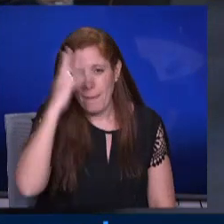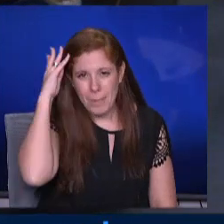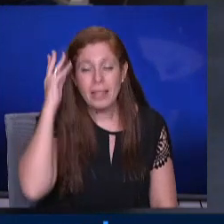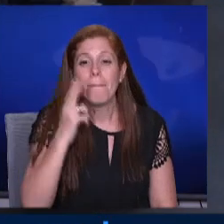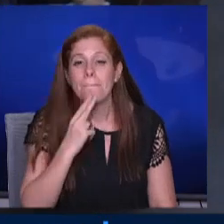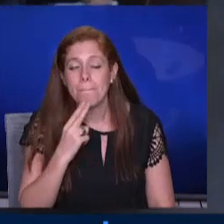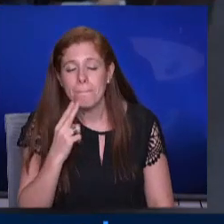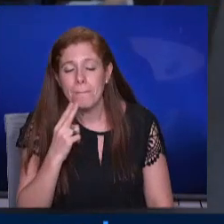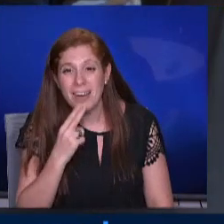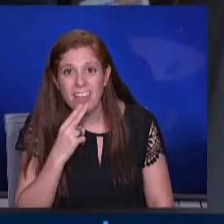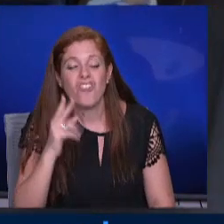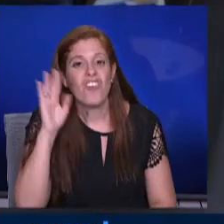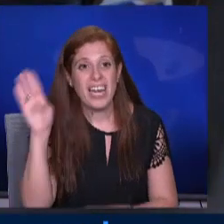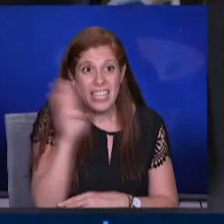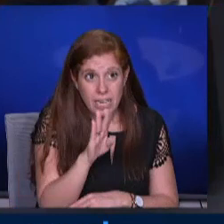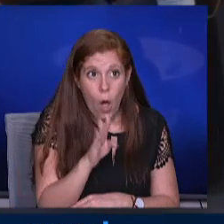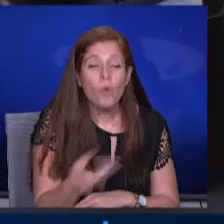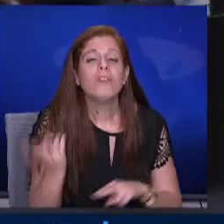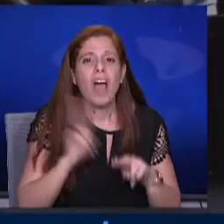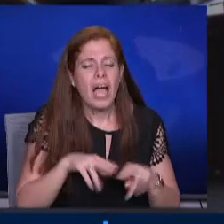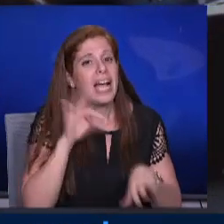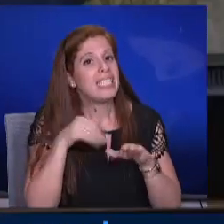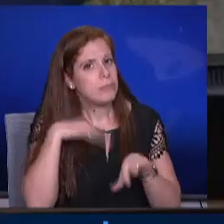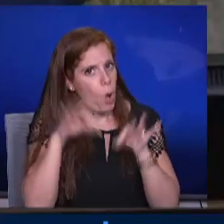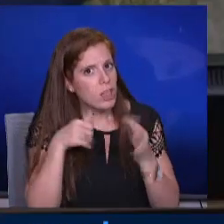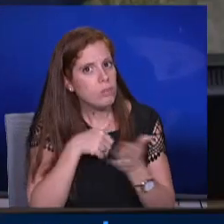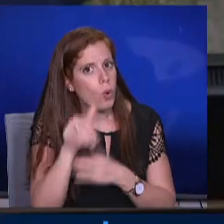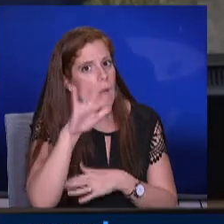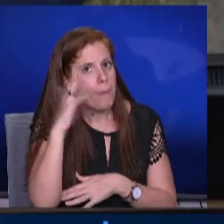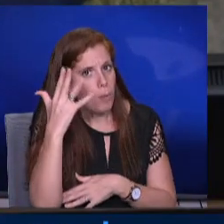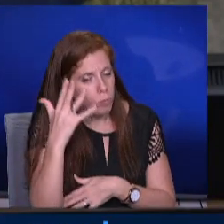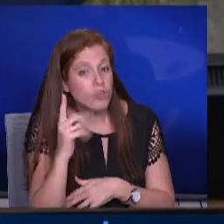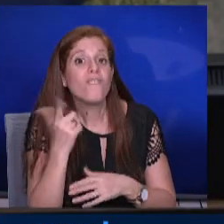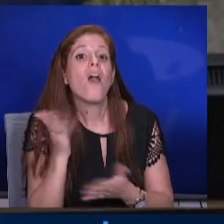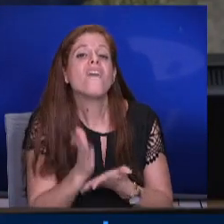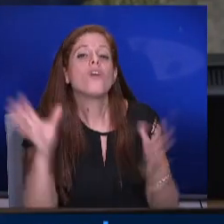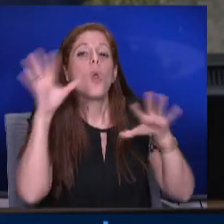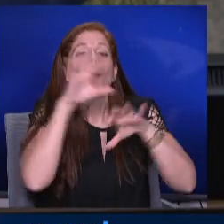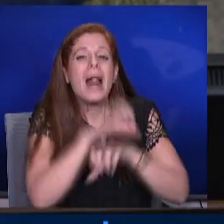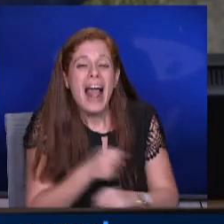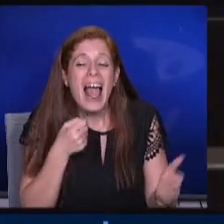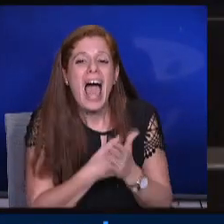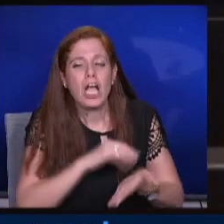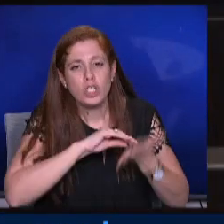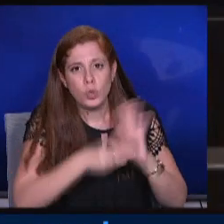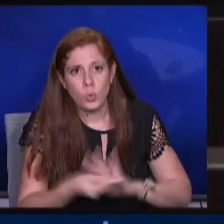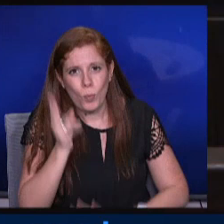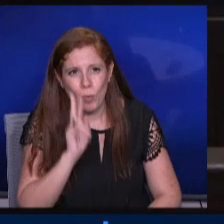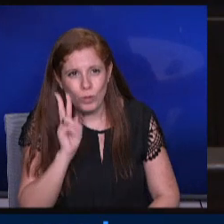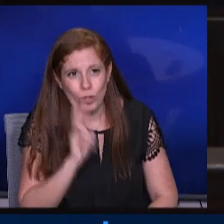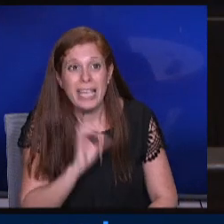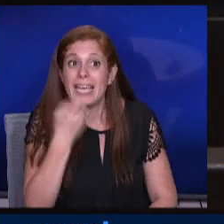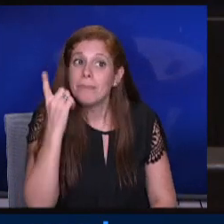תחילת ההצבעות. ההצבעות יימשכו גם ביום חמישי, ויכול מאוד להיות שיימשכו לתוך הלילה עד לאישור בשישי. אם צריך,